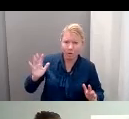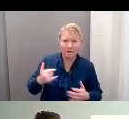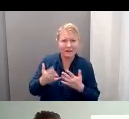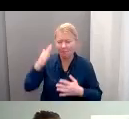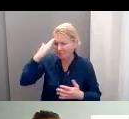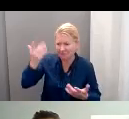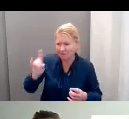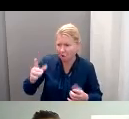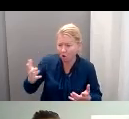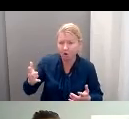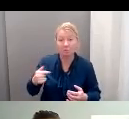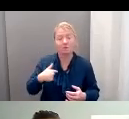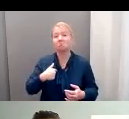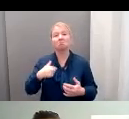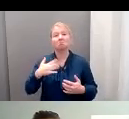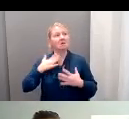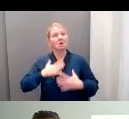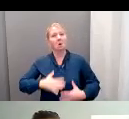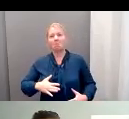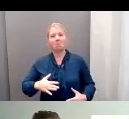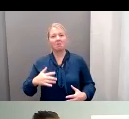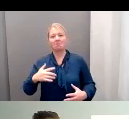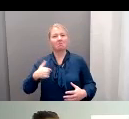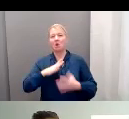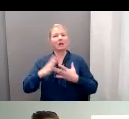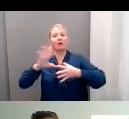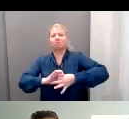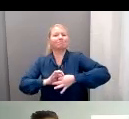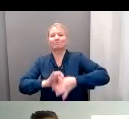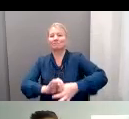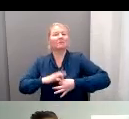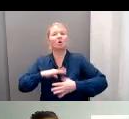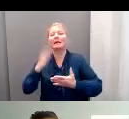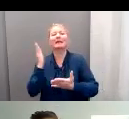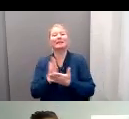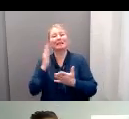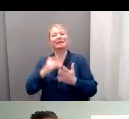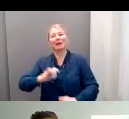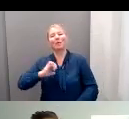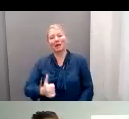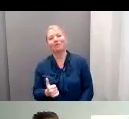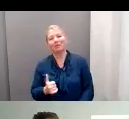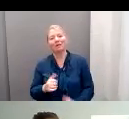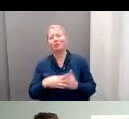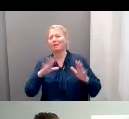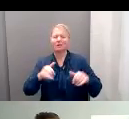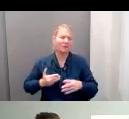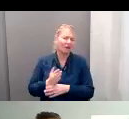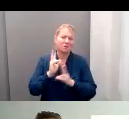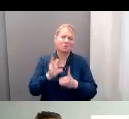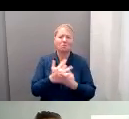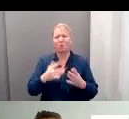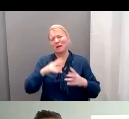om särskilt mycket. För jag hade aldrig känt att jag hade någon rätt till mig själv. Så de här exemplen visar att det är ju många som